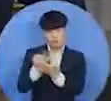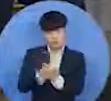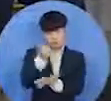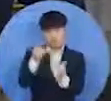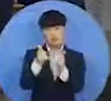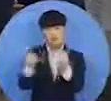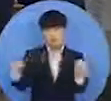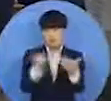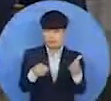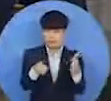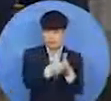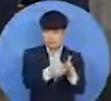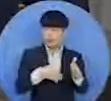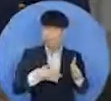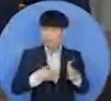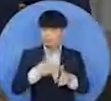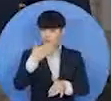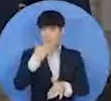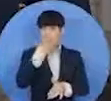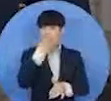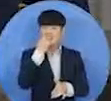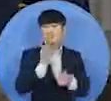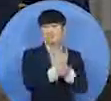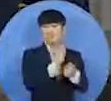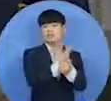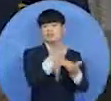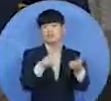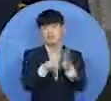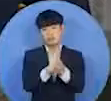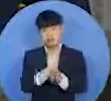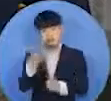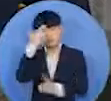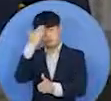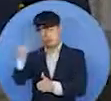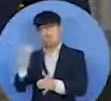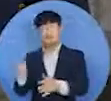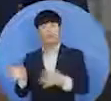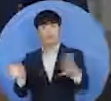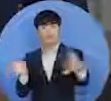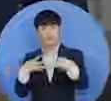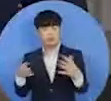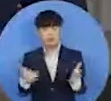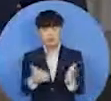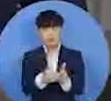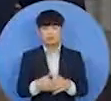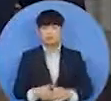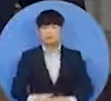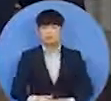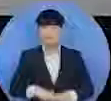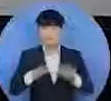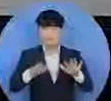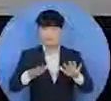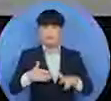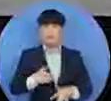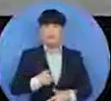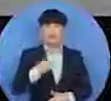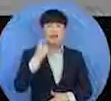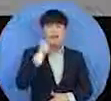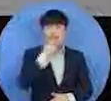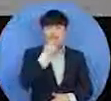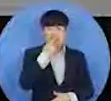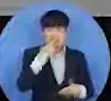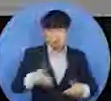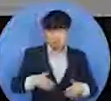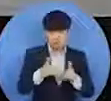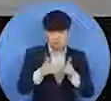천안시는 저소득층의 구간 건강 증진을 위해서 지역의 한 치과병원과 무료 의치지원 협약을 맺었습니다. 이번